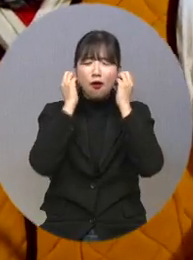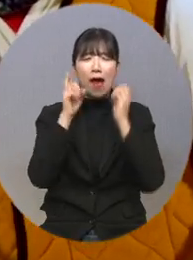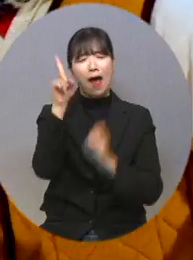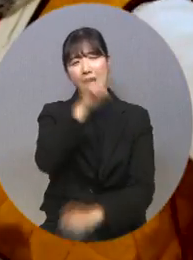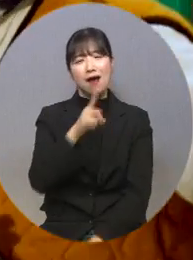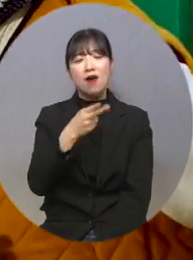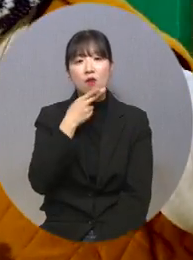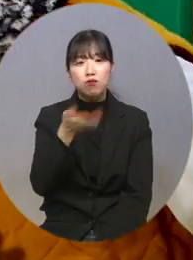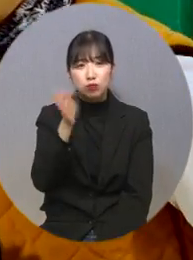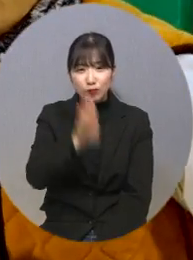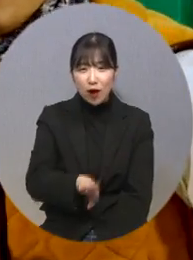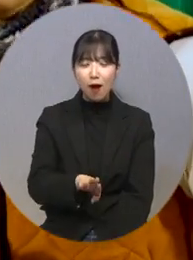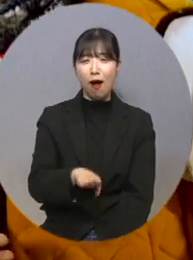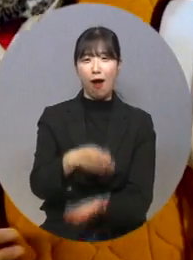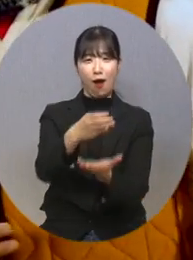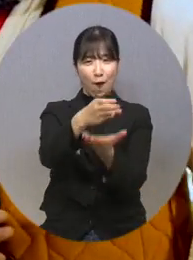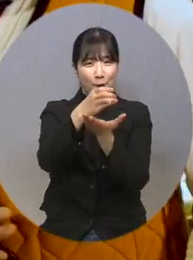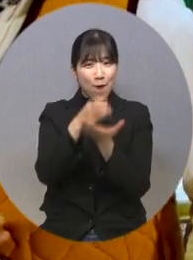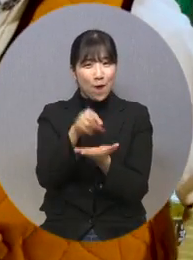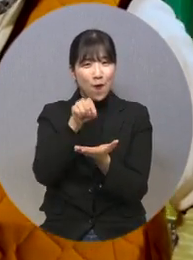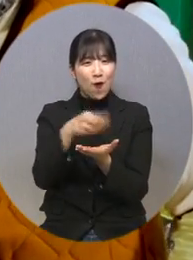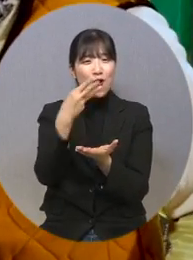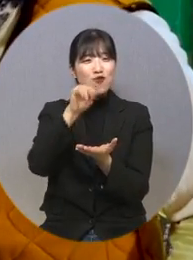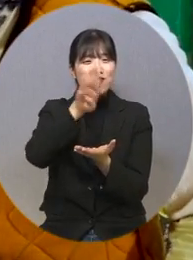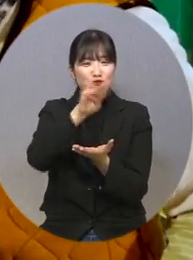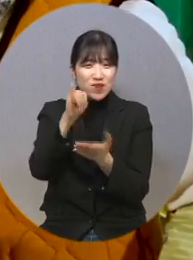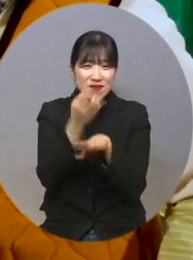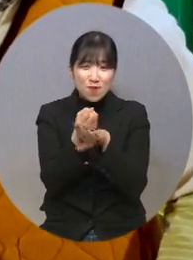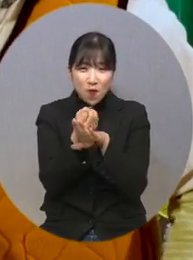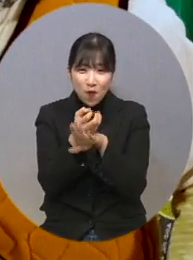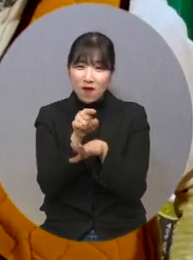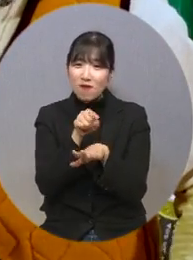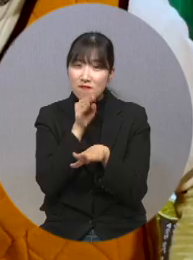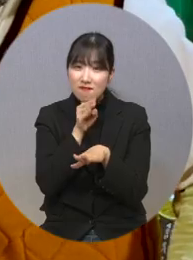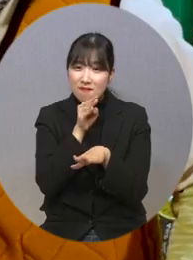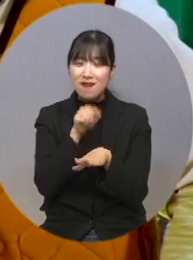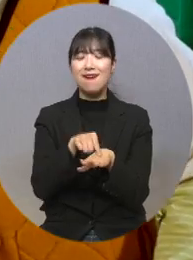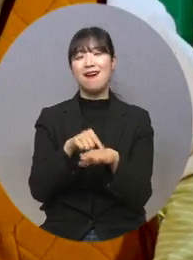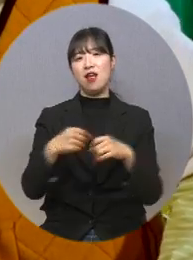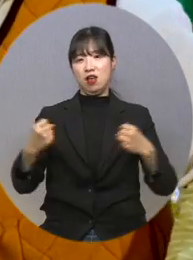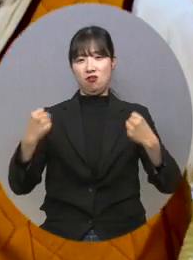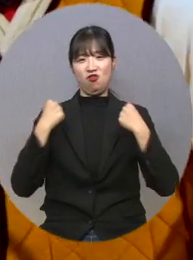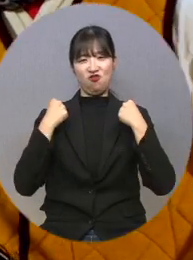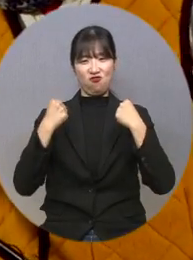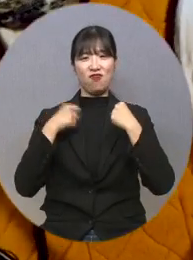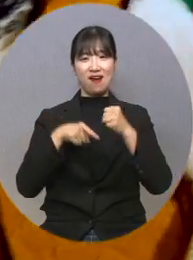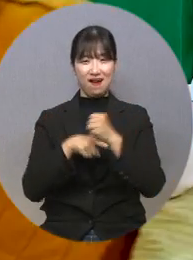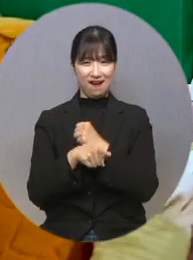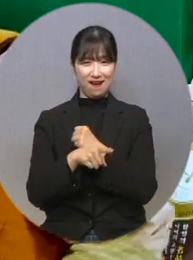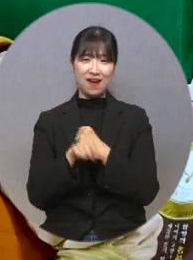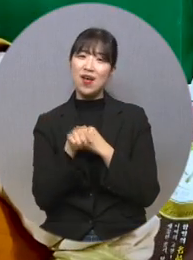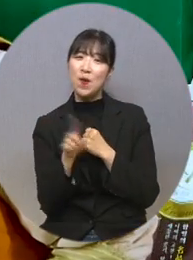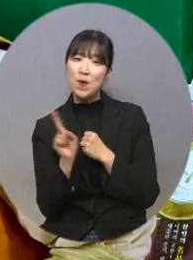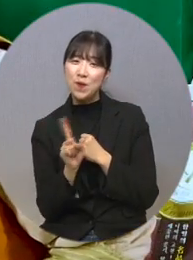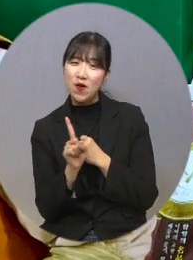없는데 루비를 들고 나왔다네요. 땅속의 보석 루비. 건강함의 상징. 바로